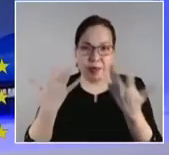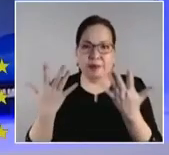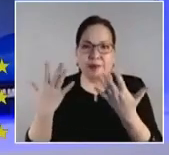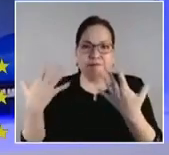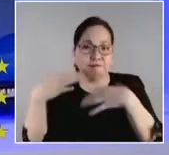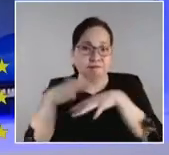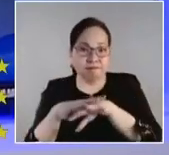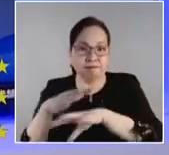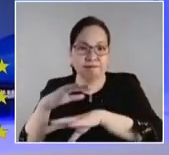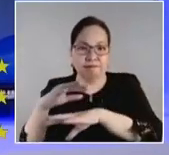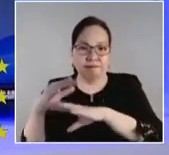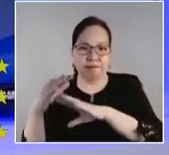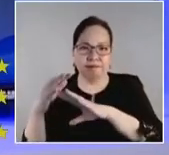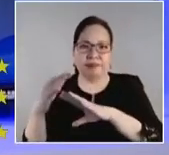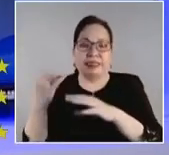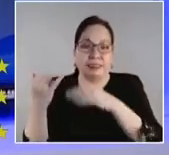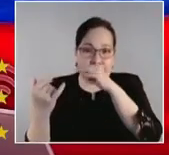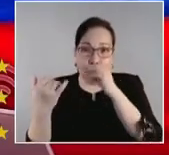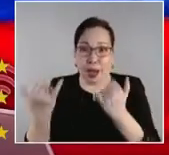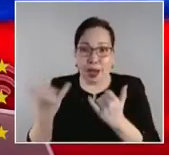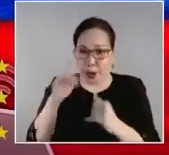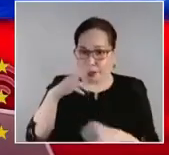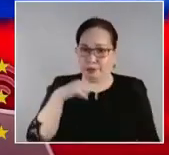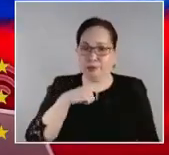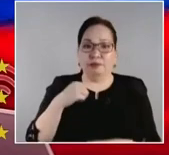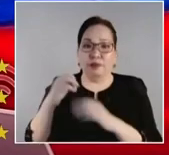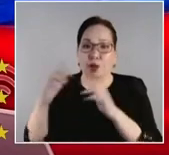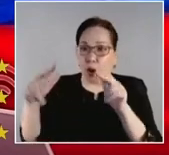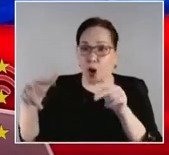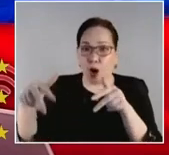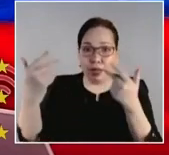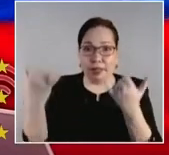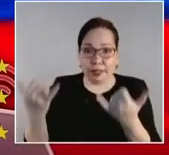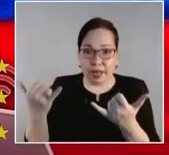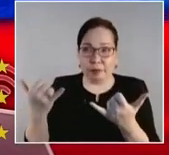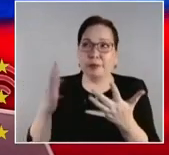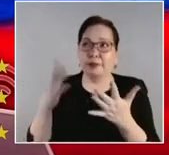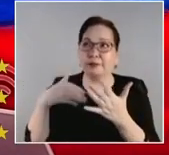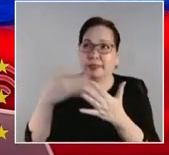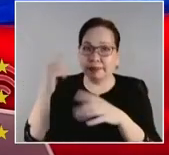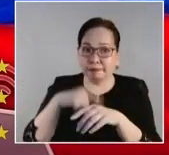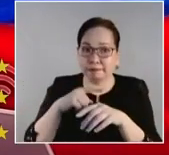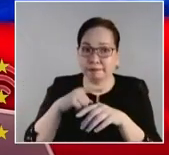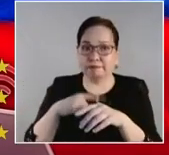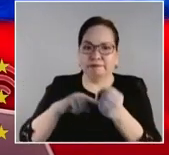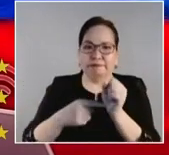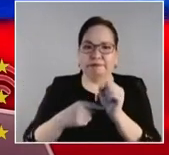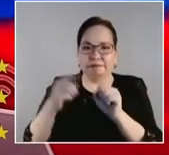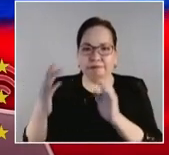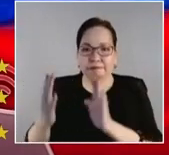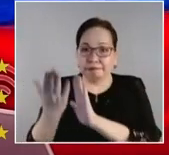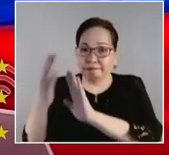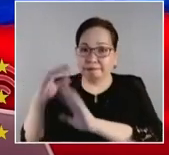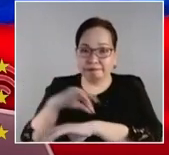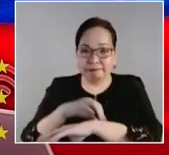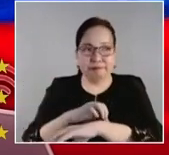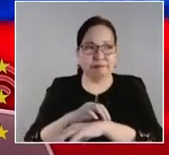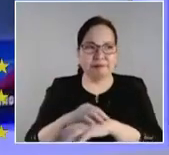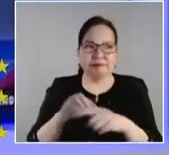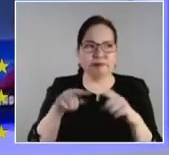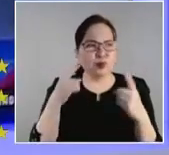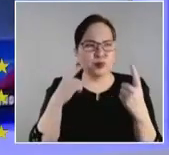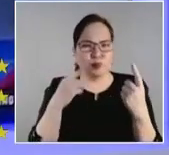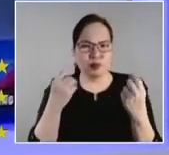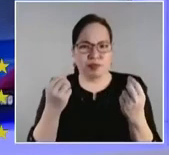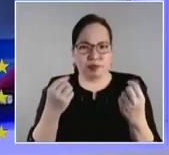online ngayon. Online. Tapos mag-hybrid sa next school year, no? Online plus face-to-face. What do we need to do? What is it